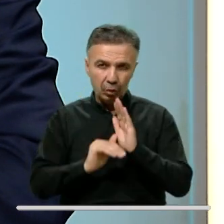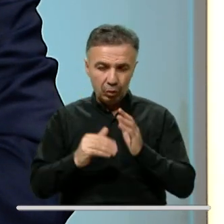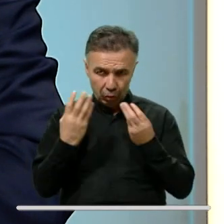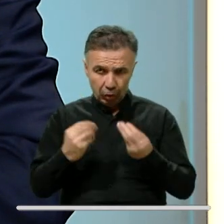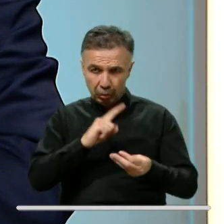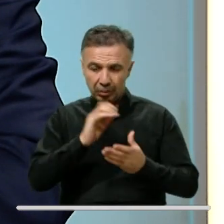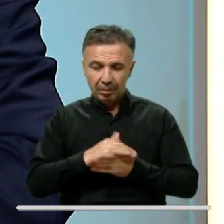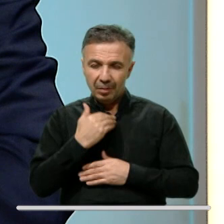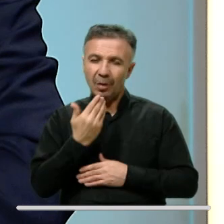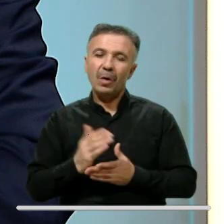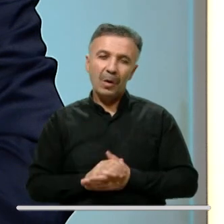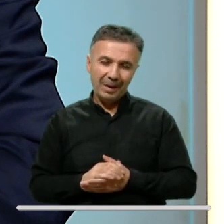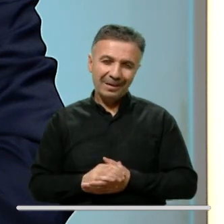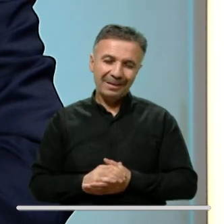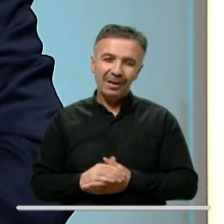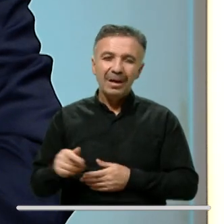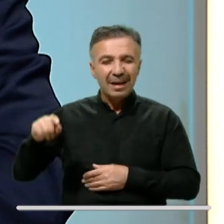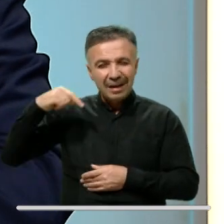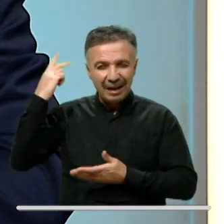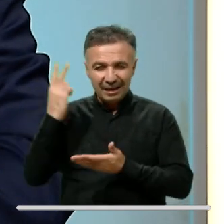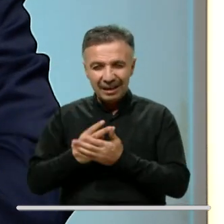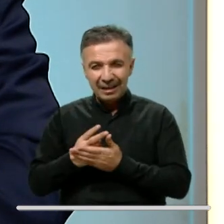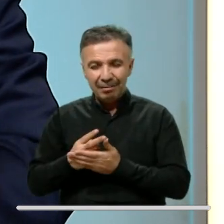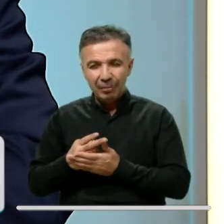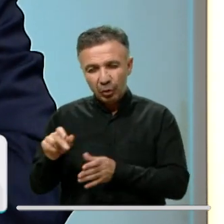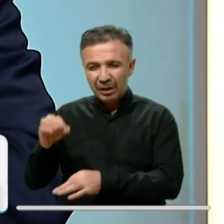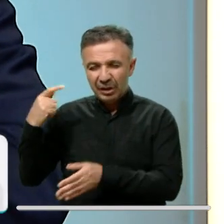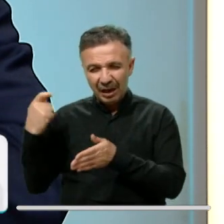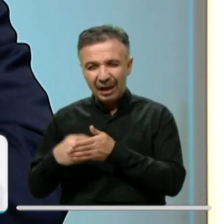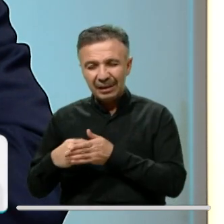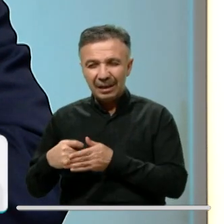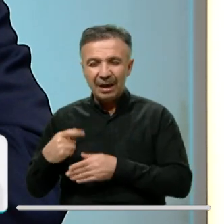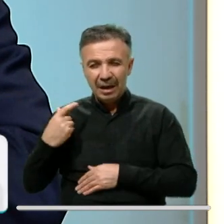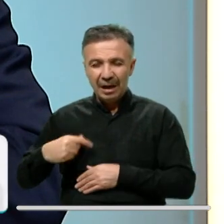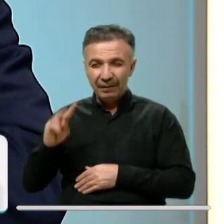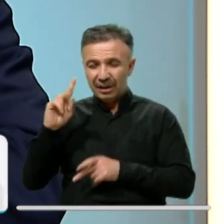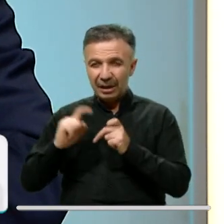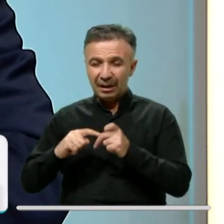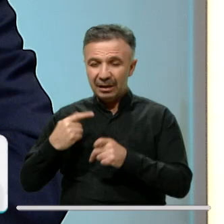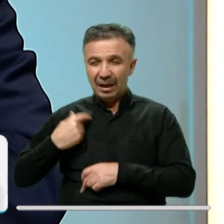bağışlanmak üzere niyet ettim falan kişi adına nafile namaz kılmaya veya iki rekat nafile